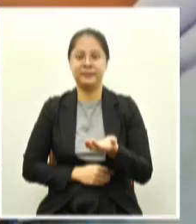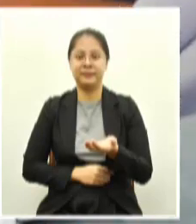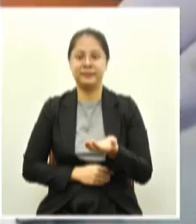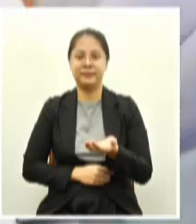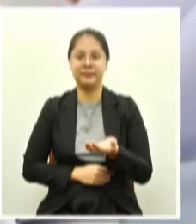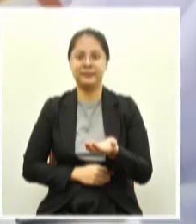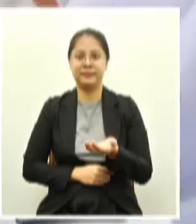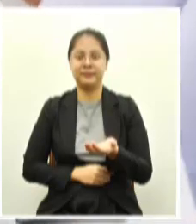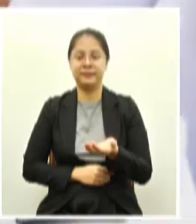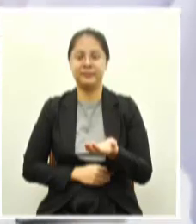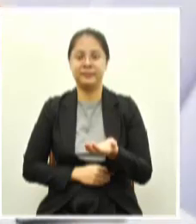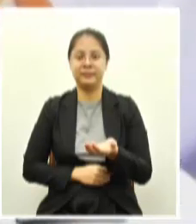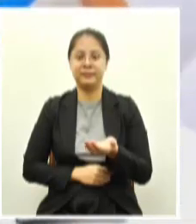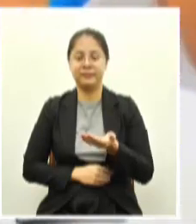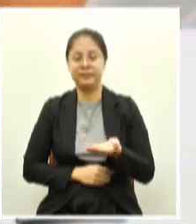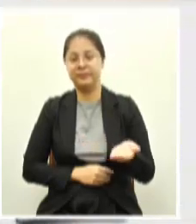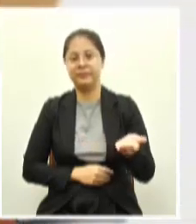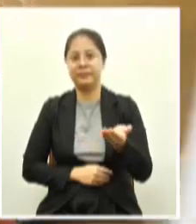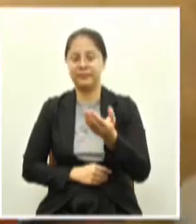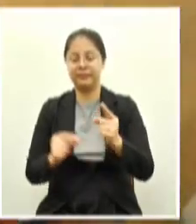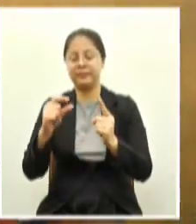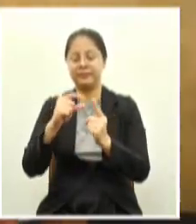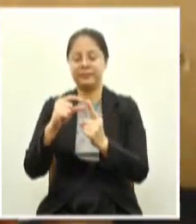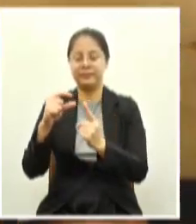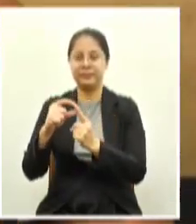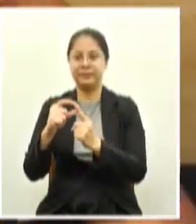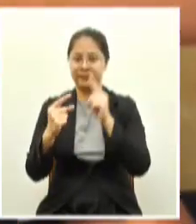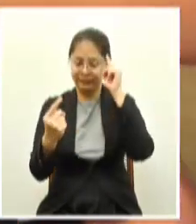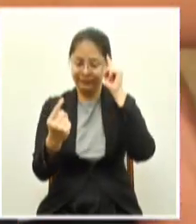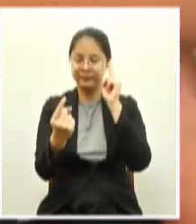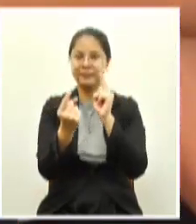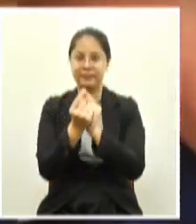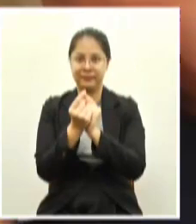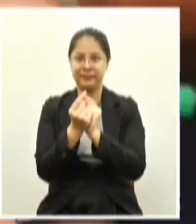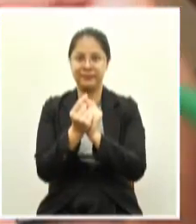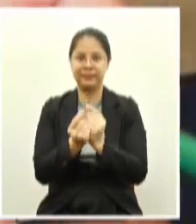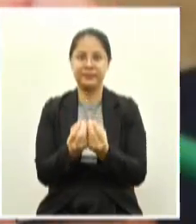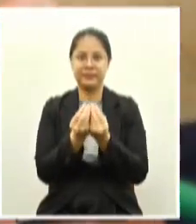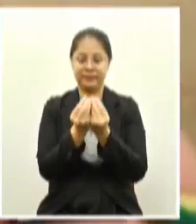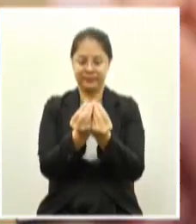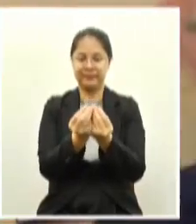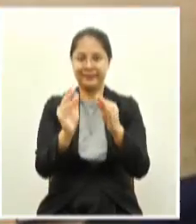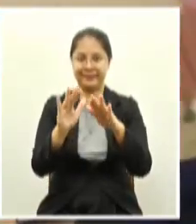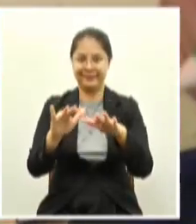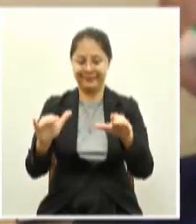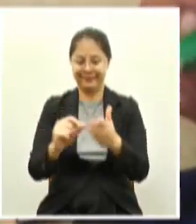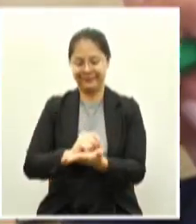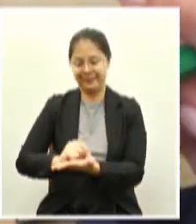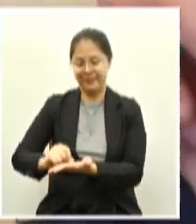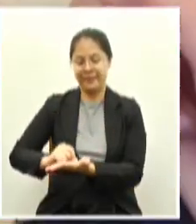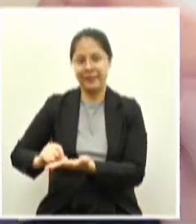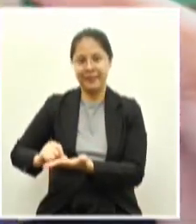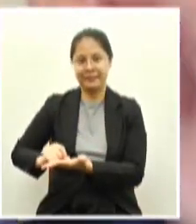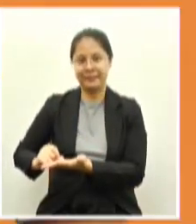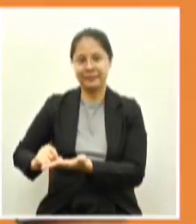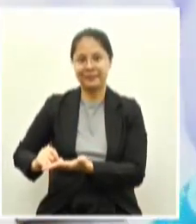เมื่อนักเรียนได้นะครับได้รู้จักคำแล้วนะครับครูก็จะให้นักเรียนจดคำนะจดคำแล้วก็เ